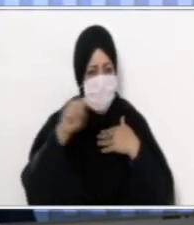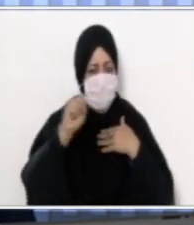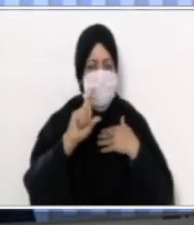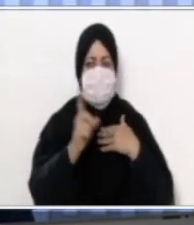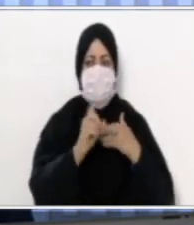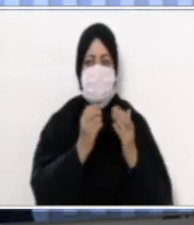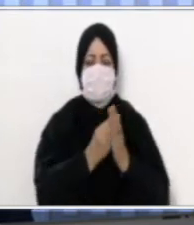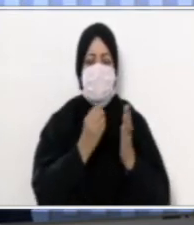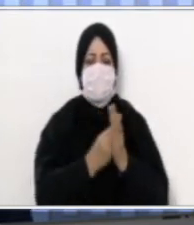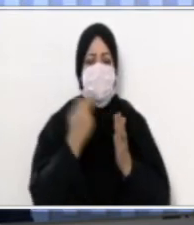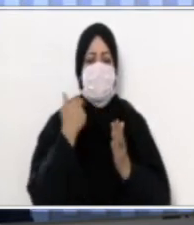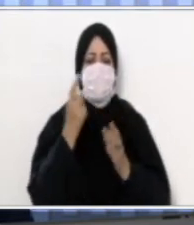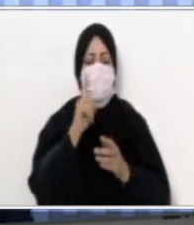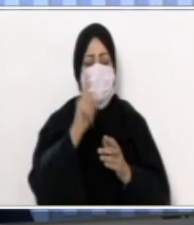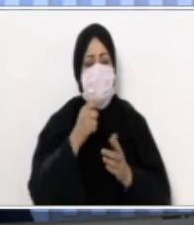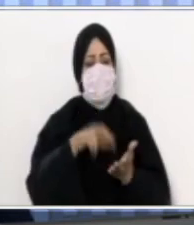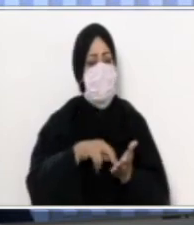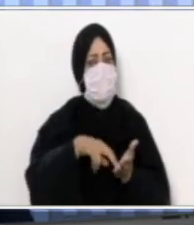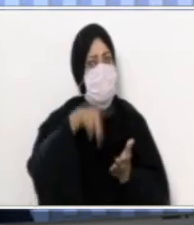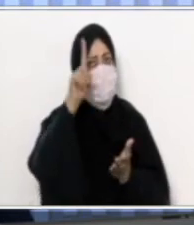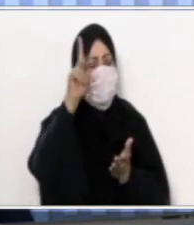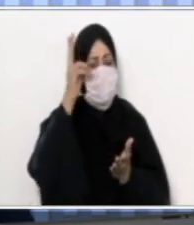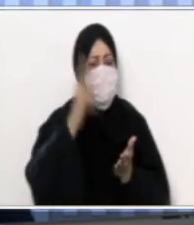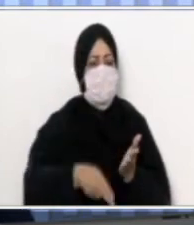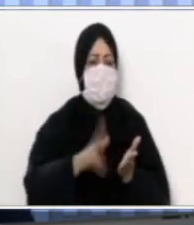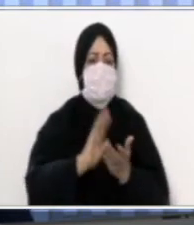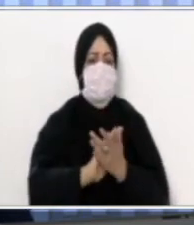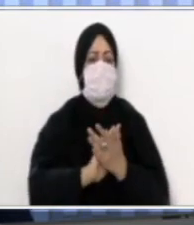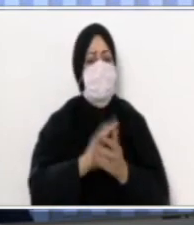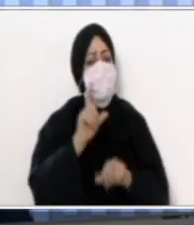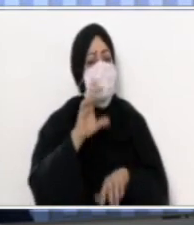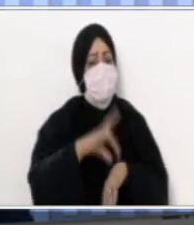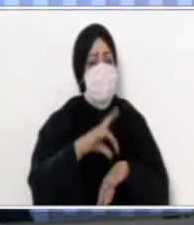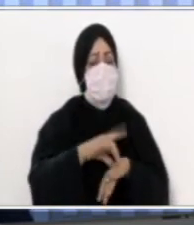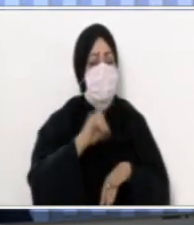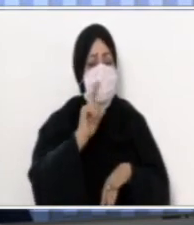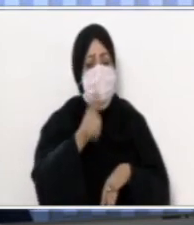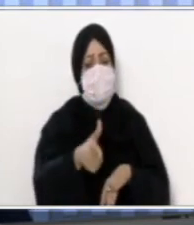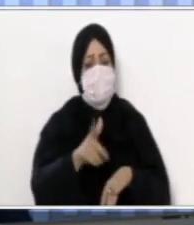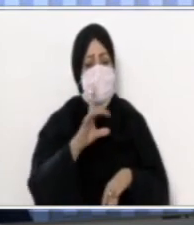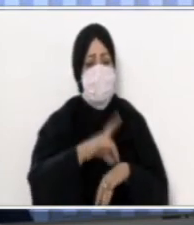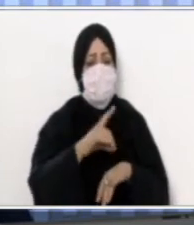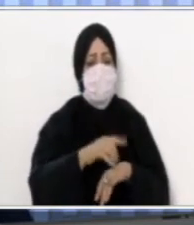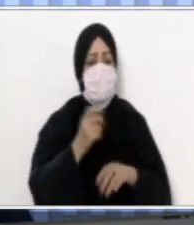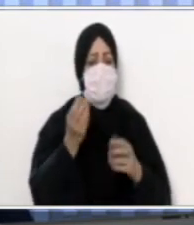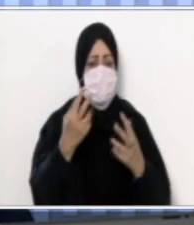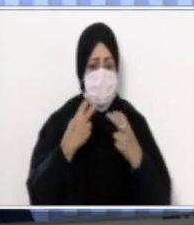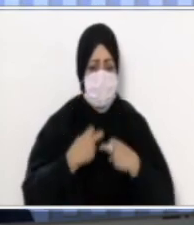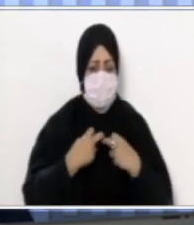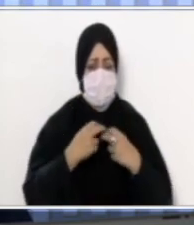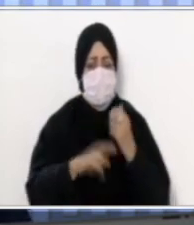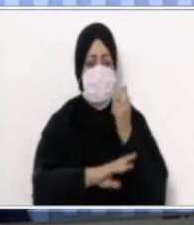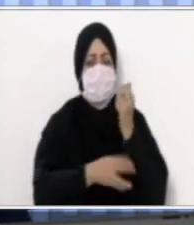أن يعني إبقاء الحمل سيؤدي إلى يعني وفاة أمه أو تكون حالتها خطيرة